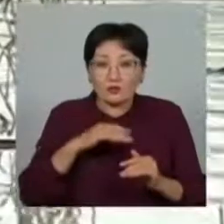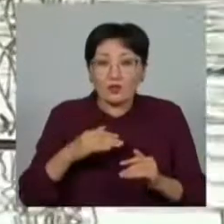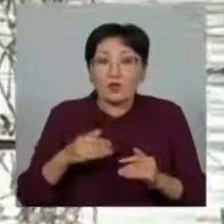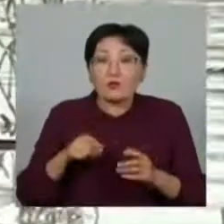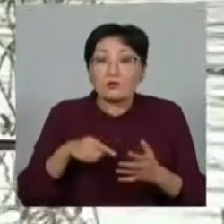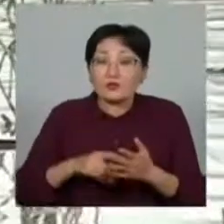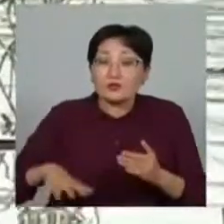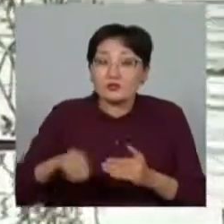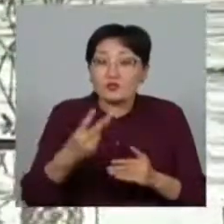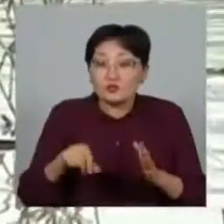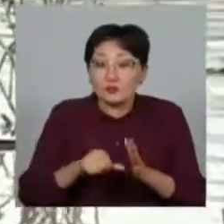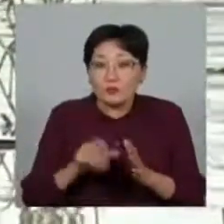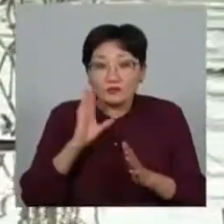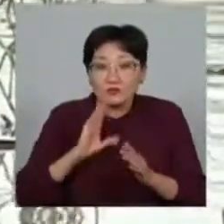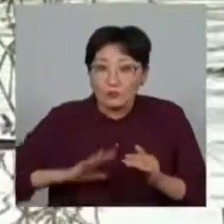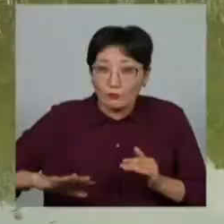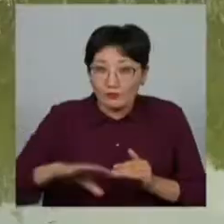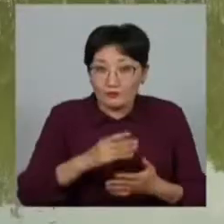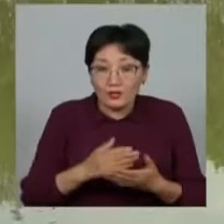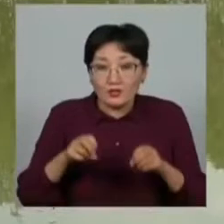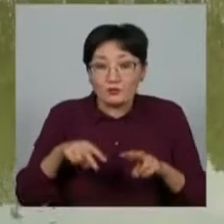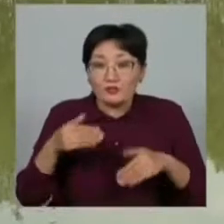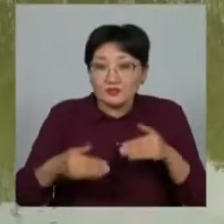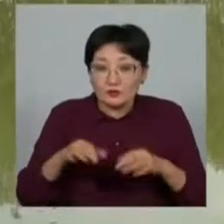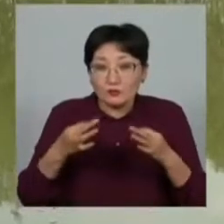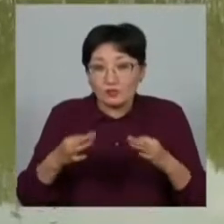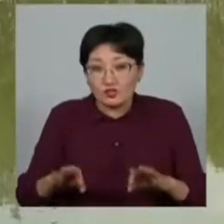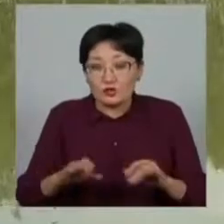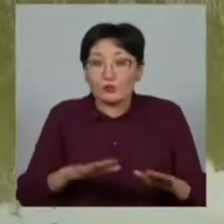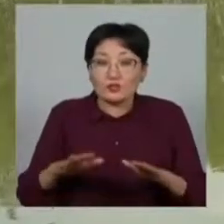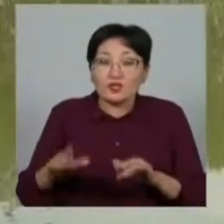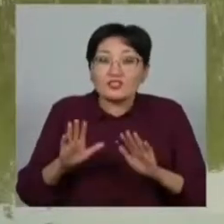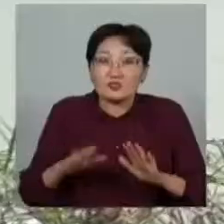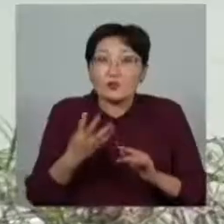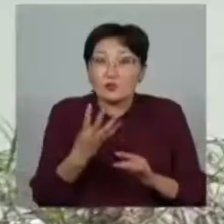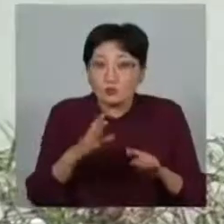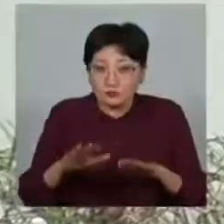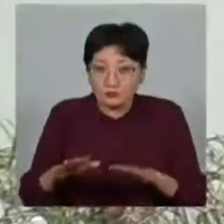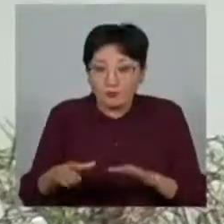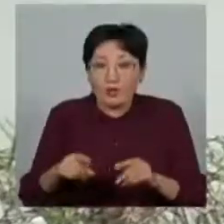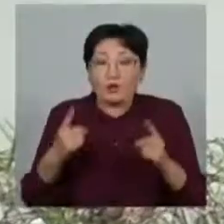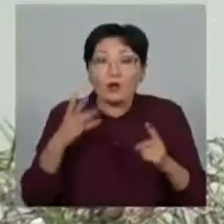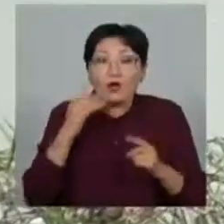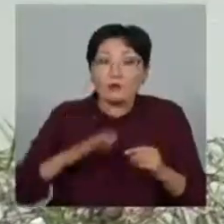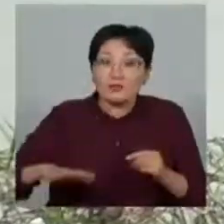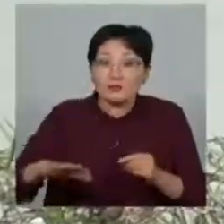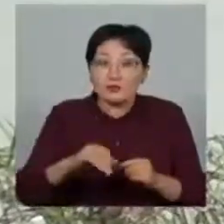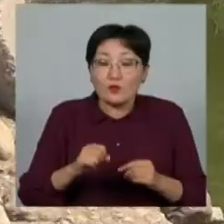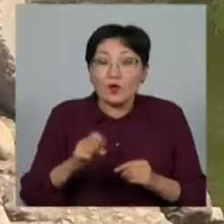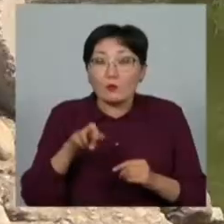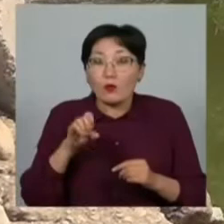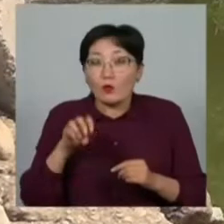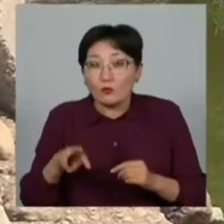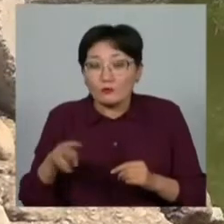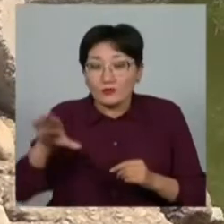аумағында осындай 26 су қоймасы бар. Арнайы шомылуға рұқсат етілген орын тек 4-теу. Олар үлкен Алматы каналындағы Бауым тоғай